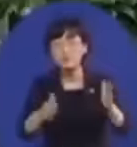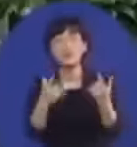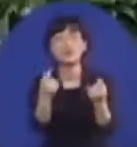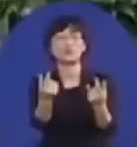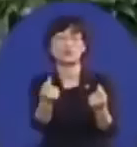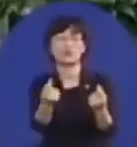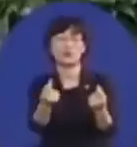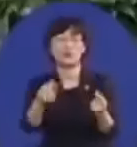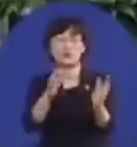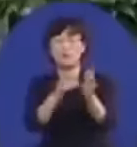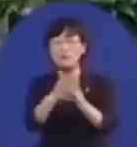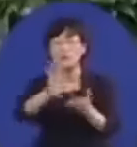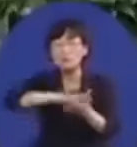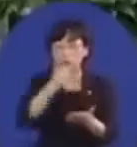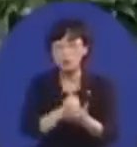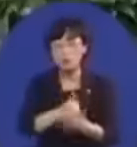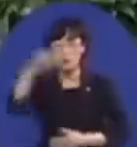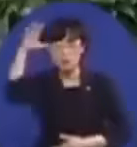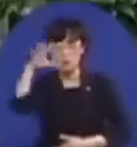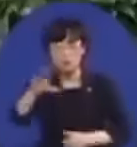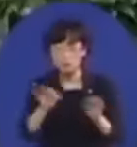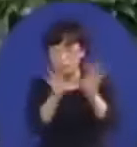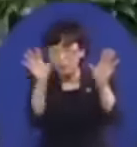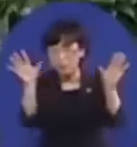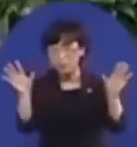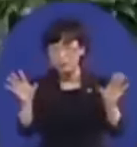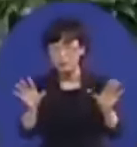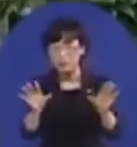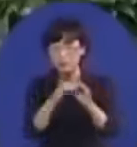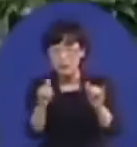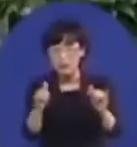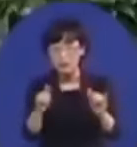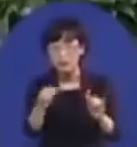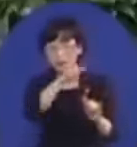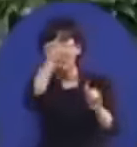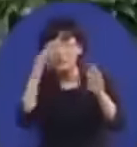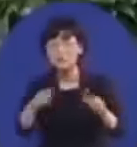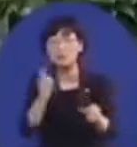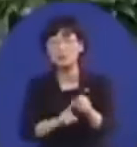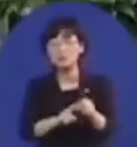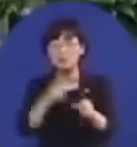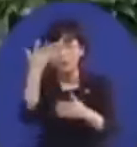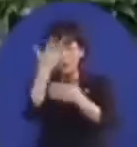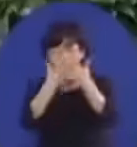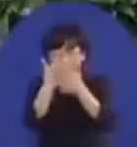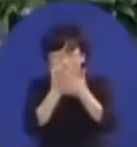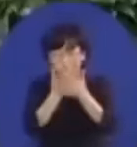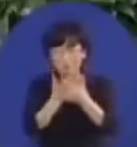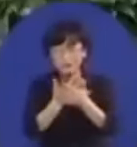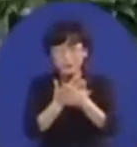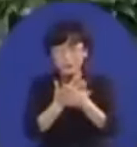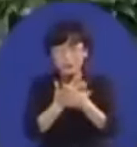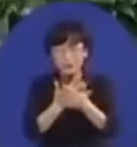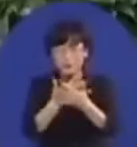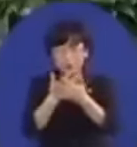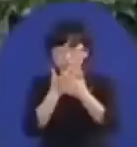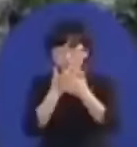마찬가지인 것입니다. 예수 그리스도의 빛이 사라진 인생은 삶의 목적도 안 보이고 방향도 안